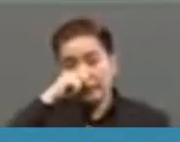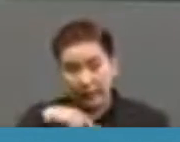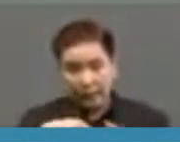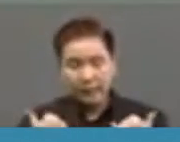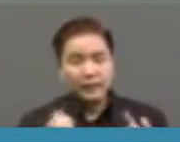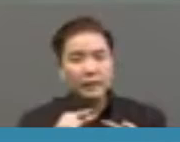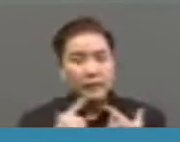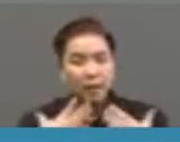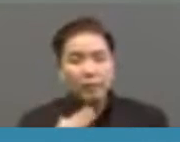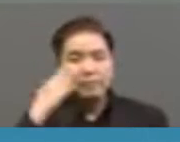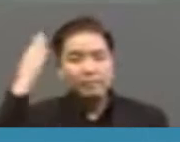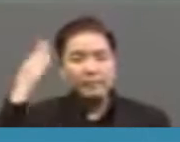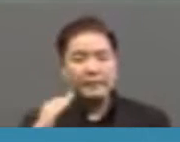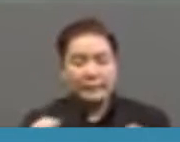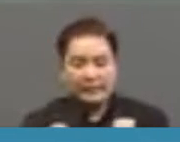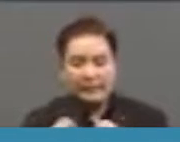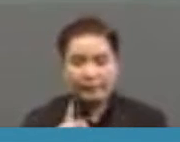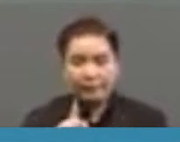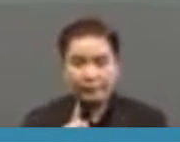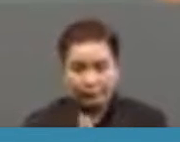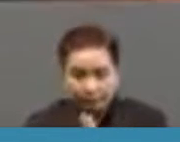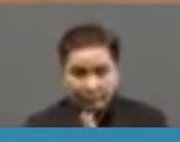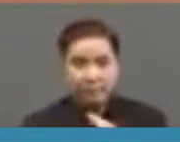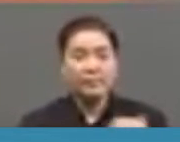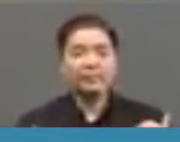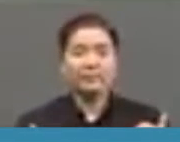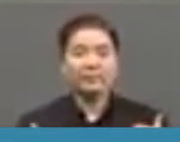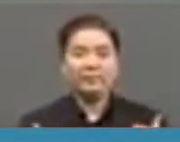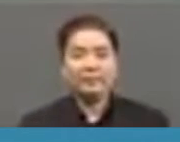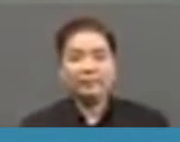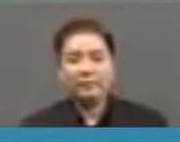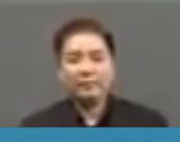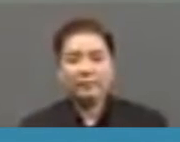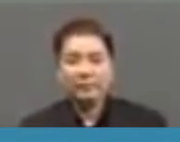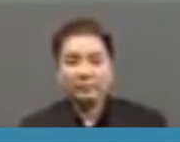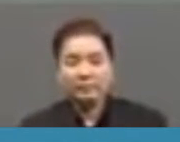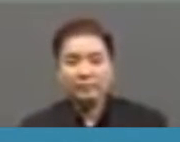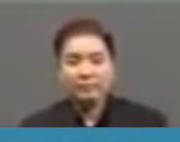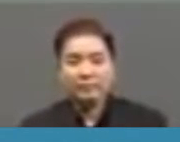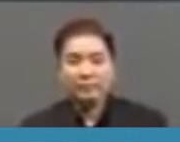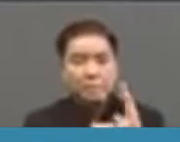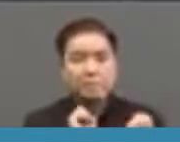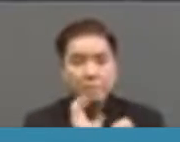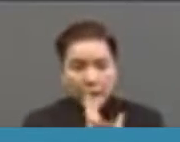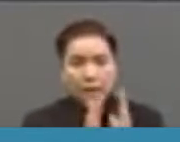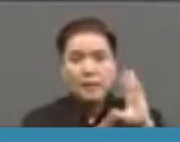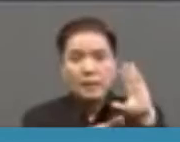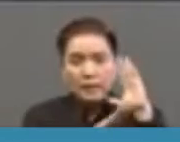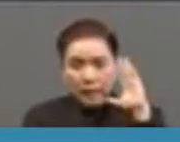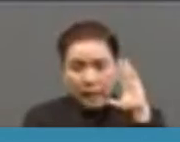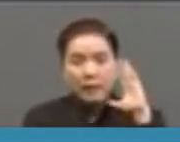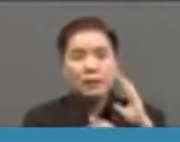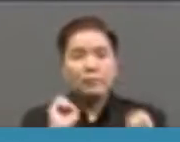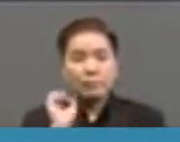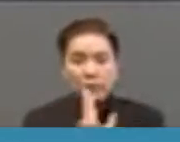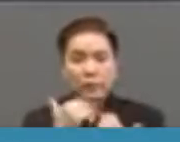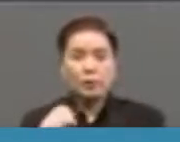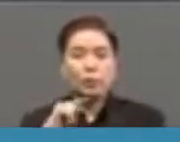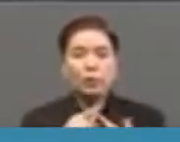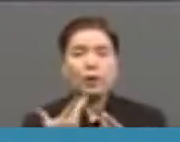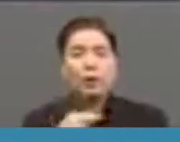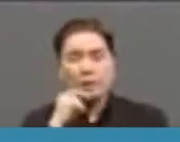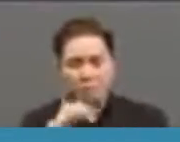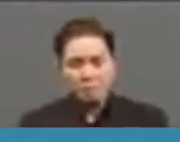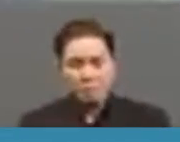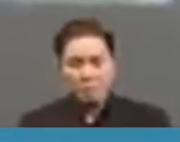าศสูงหรือมวลอากาศเย็นกำลังปานกลางจากประเทศจีนจะแผ่ลงมาปกคลุมประเทศไทยตอนบนทำให้มีฝนฟ้าคะนองลมกระโช